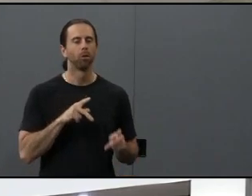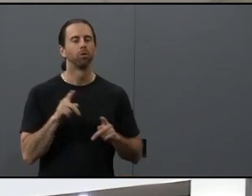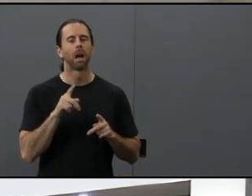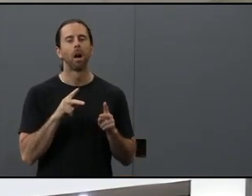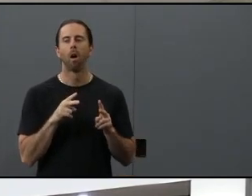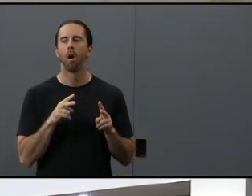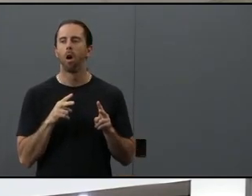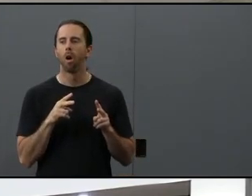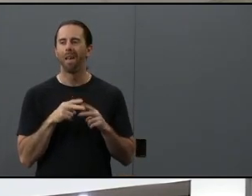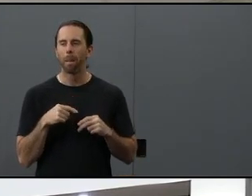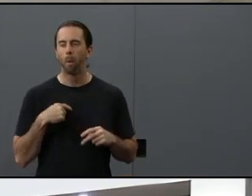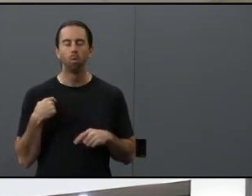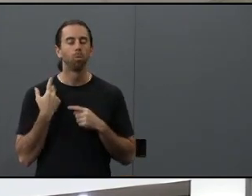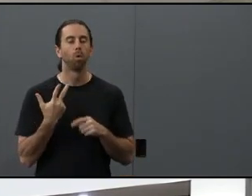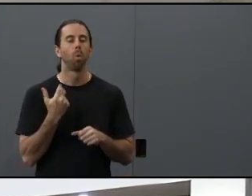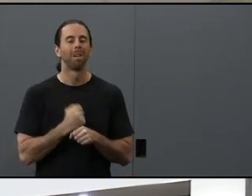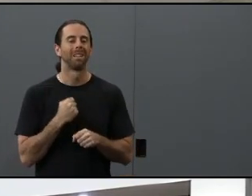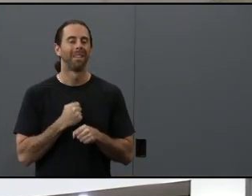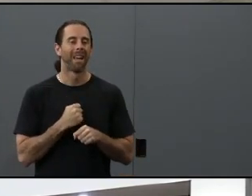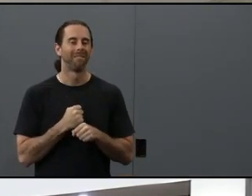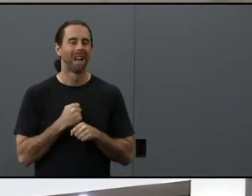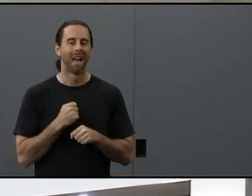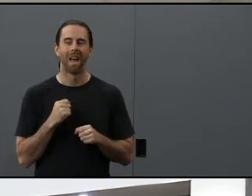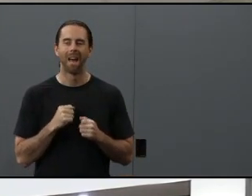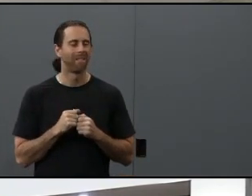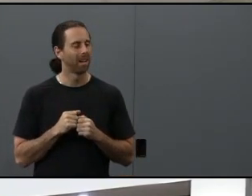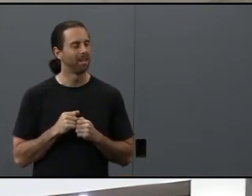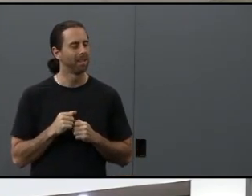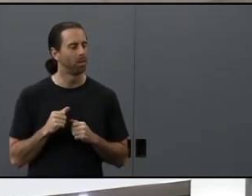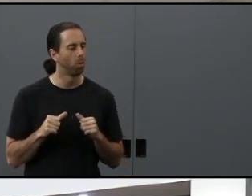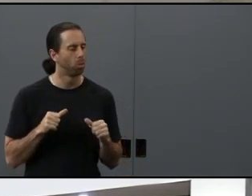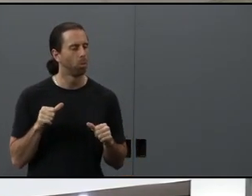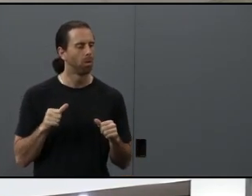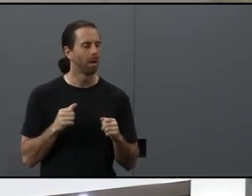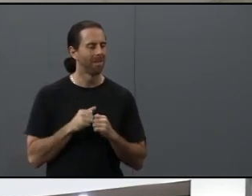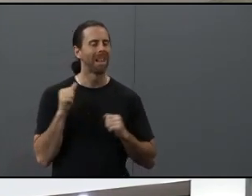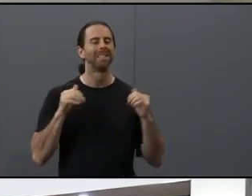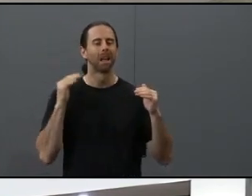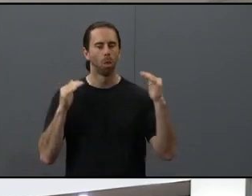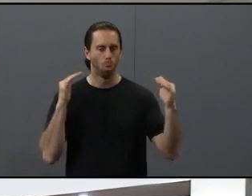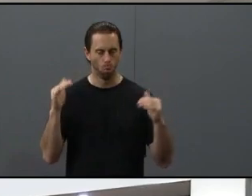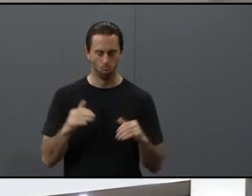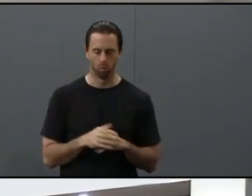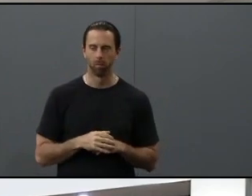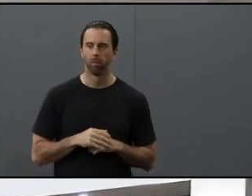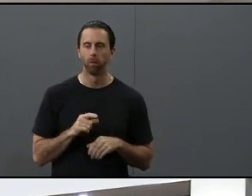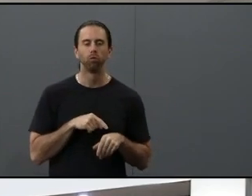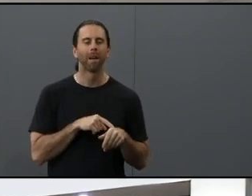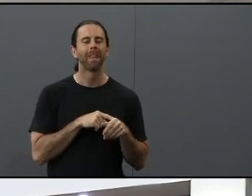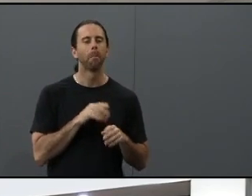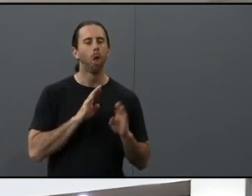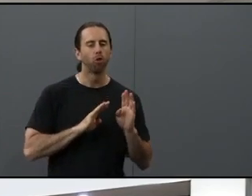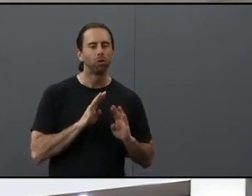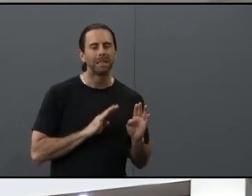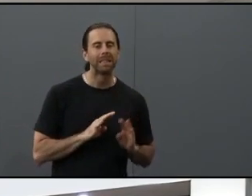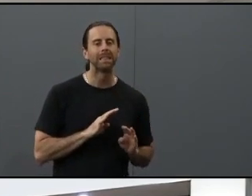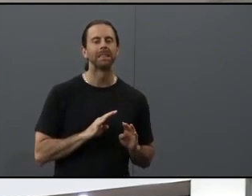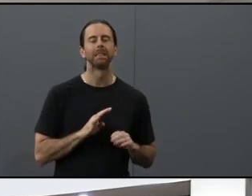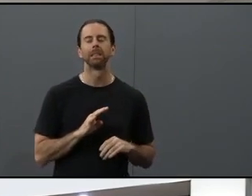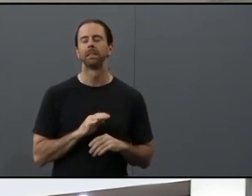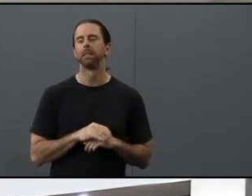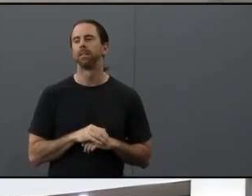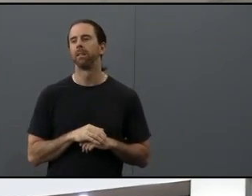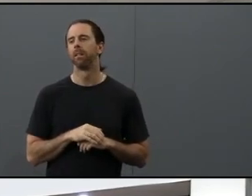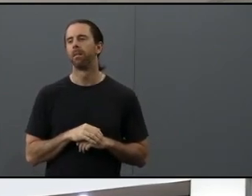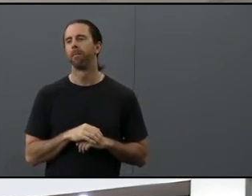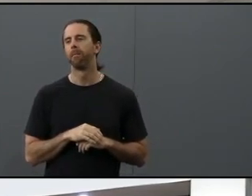euh ça fait 3 ans que je travaille avec les ados euh je apprend jardinage biologique et puis il ils